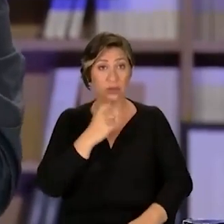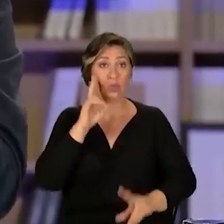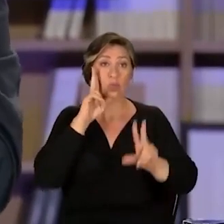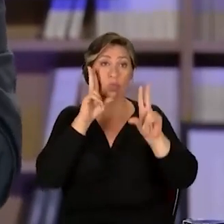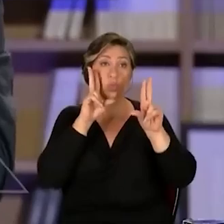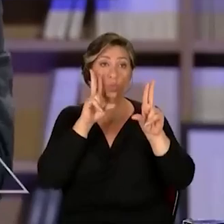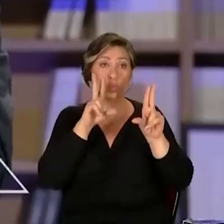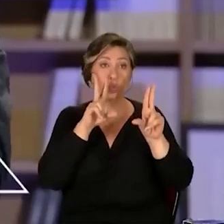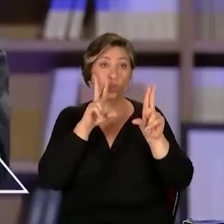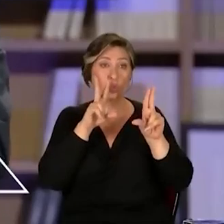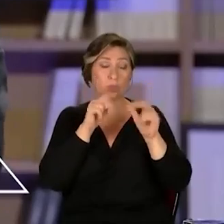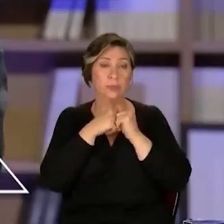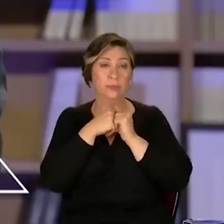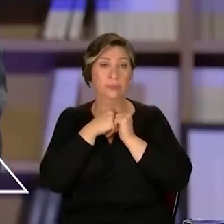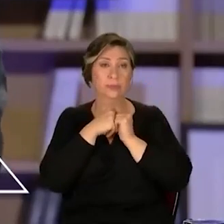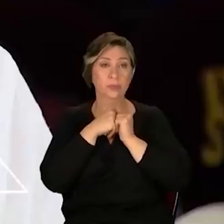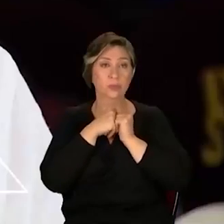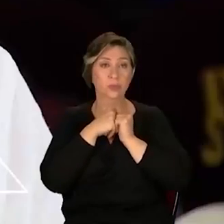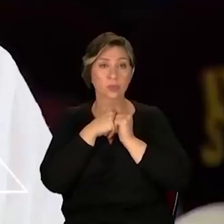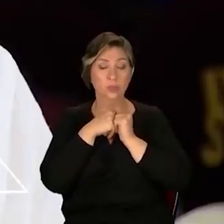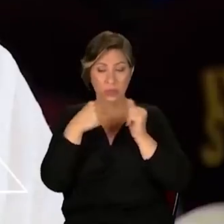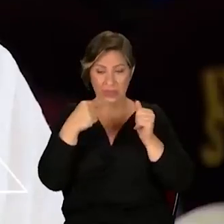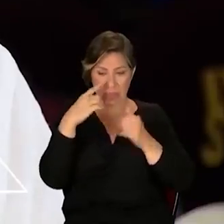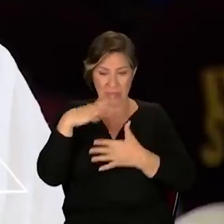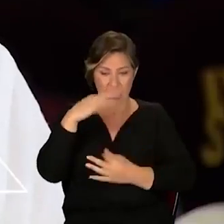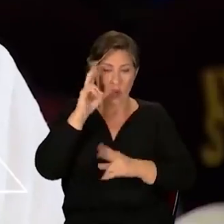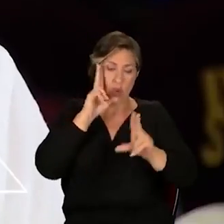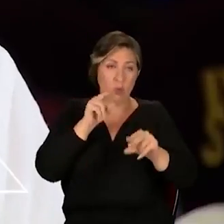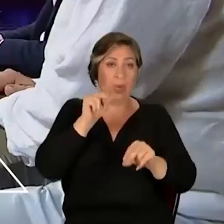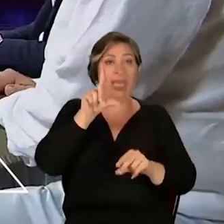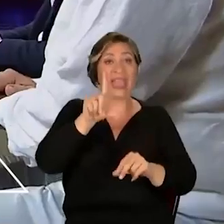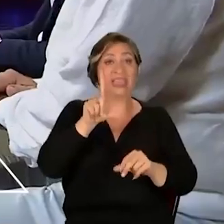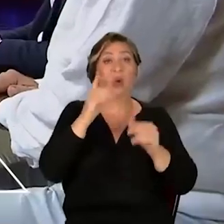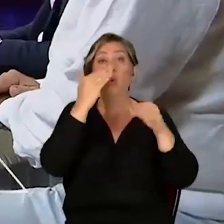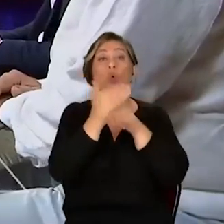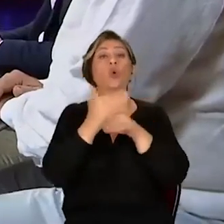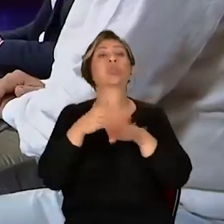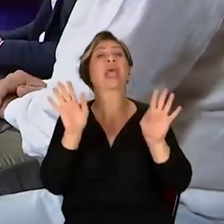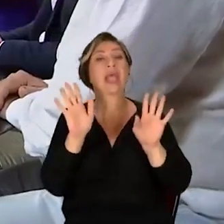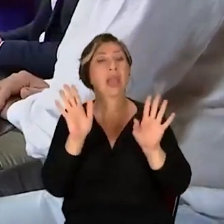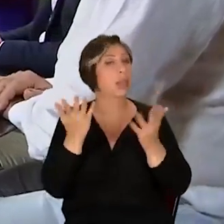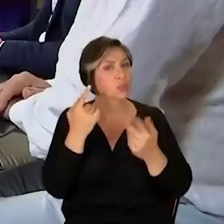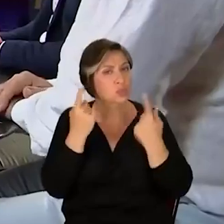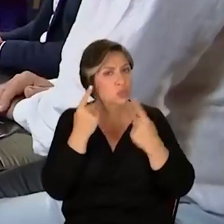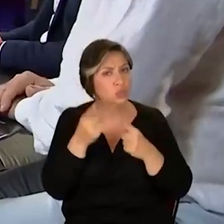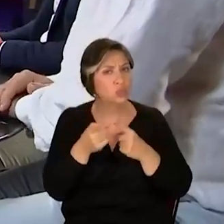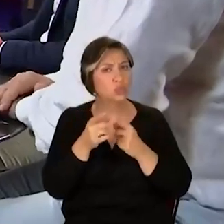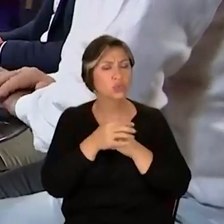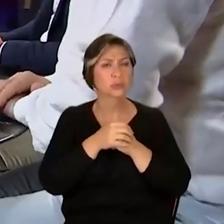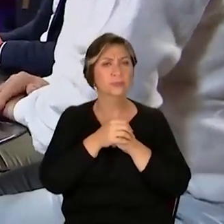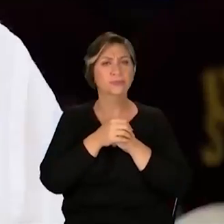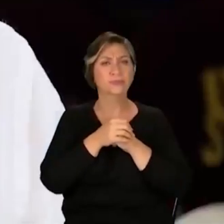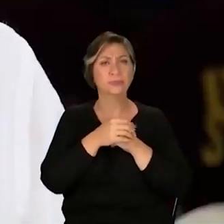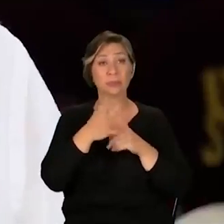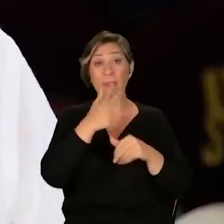uyuma, yani bu canlının uyuma ihtiyaçlarıyla uyuşmayan bir şey. Ne düşünüyorsunuz? Yani şey